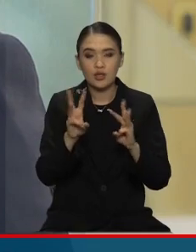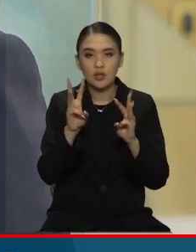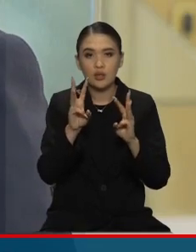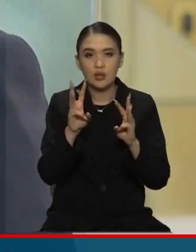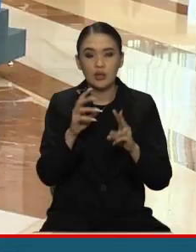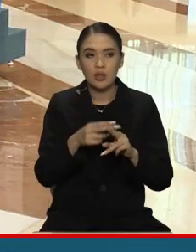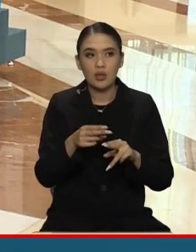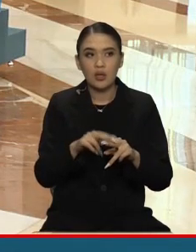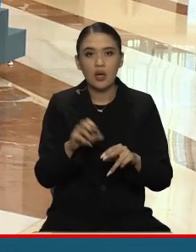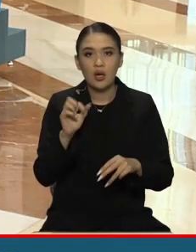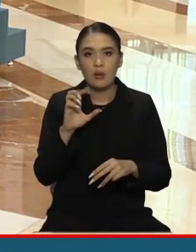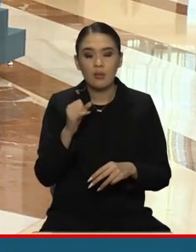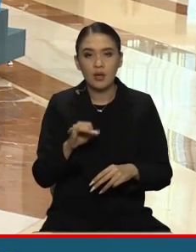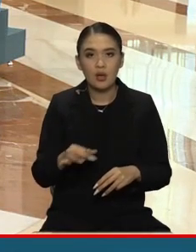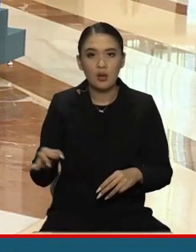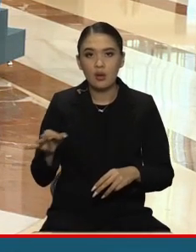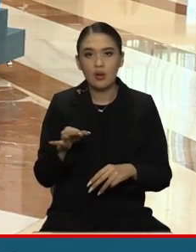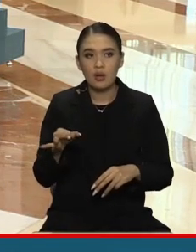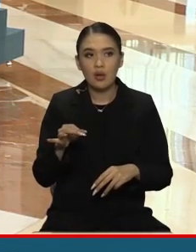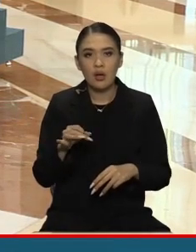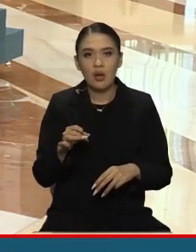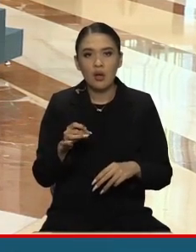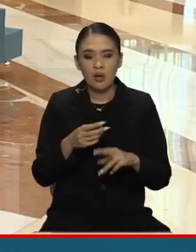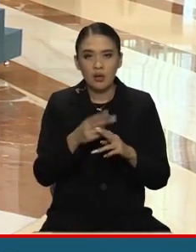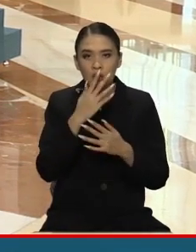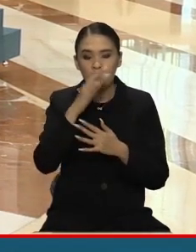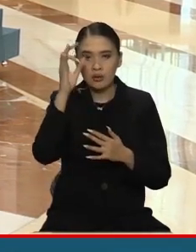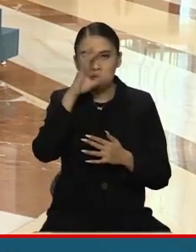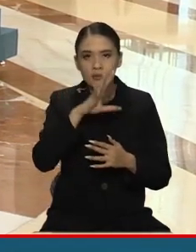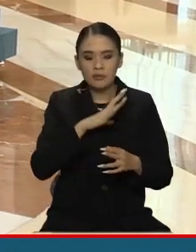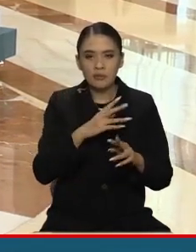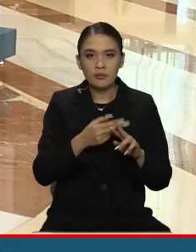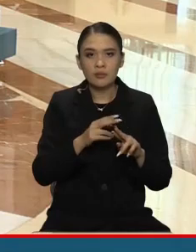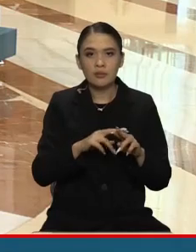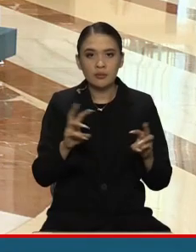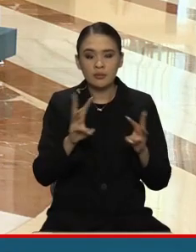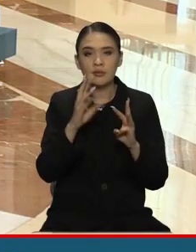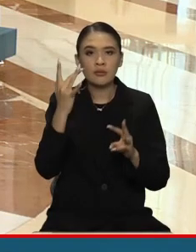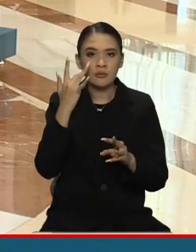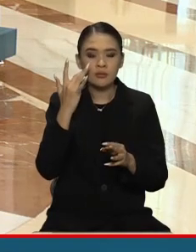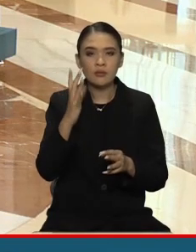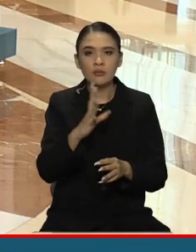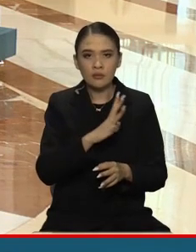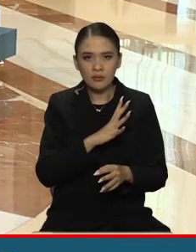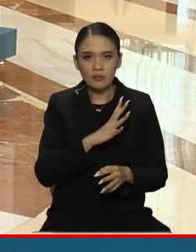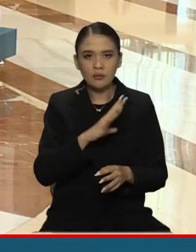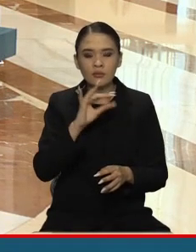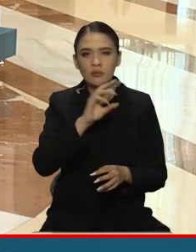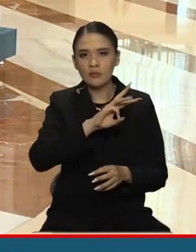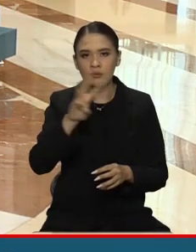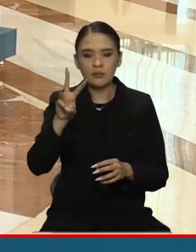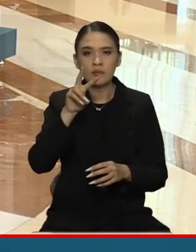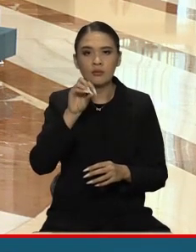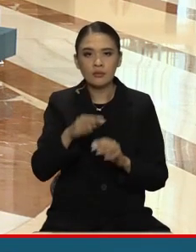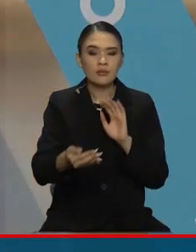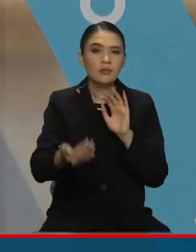абайском районе то конечно это уже стихийные вести поэтому пожары всегда были были и миллионы лет назад